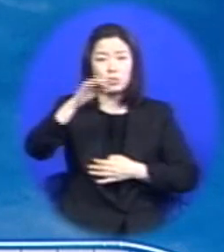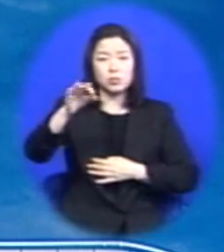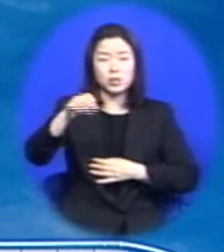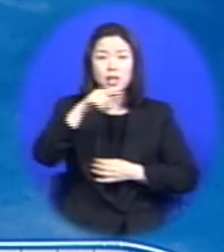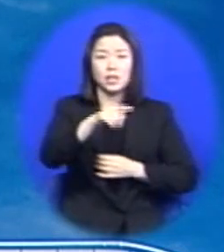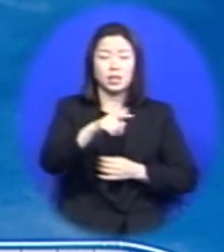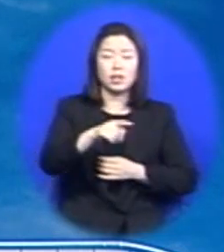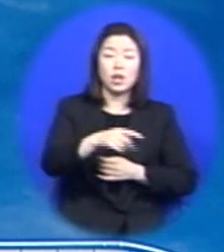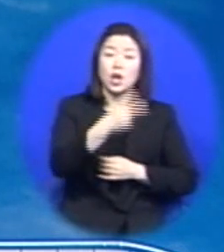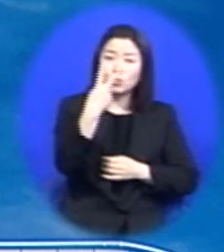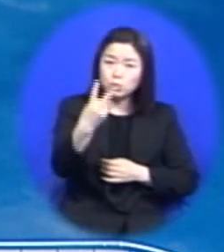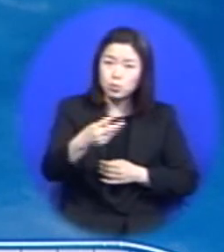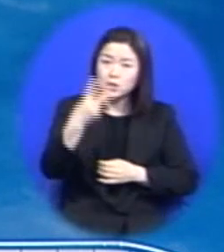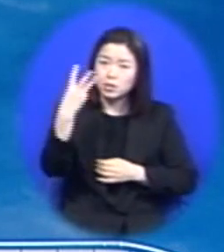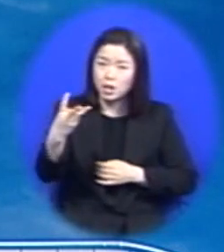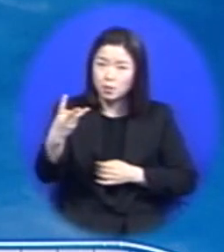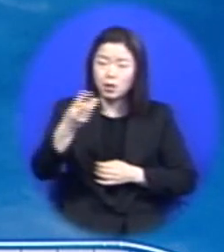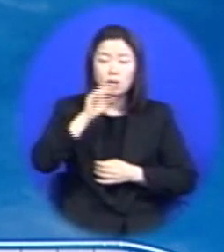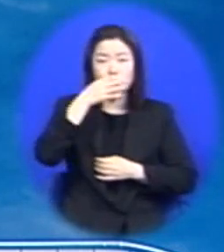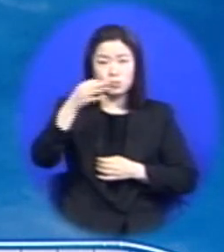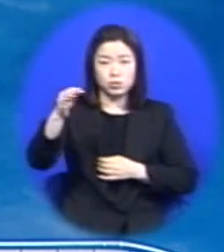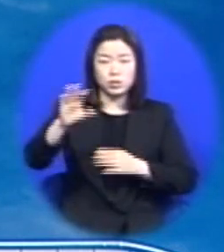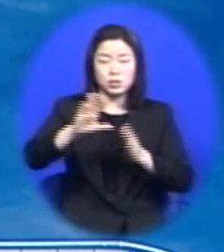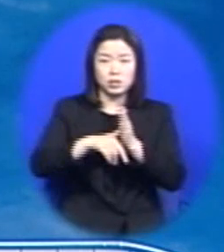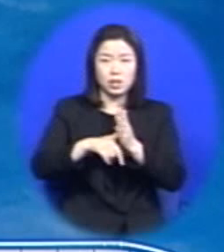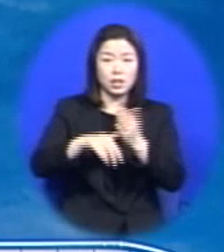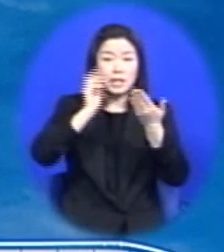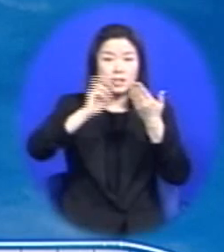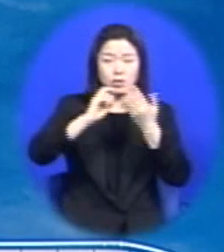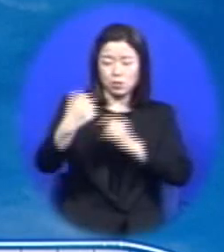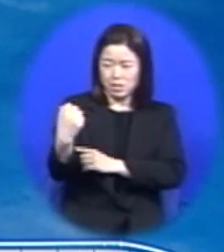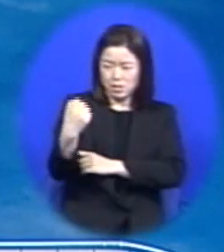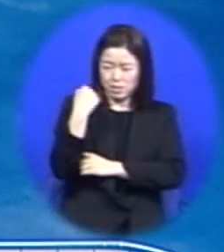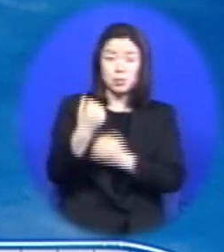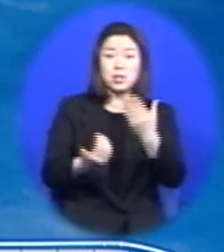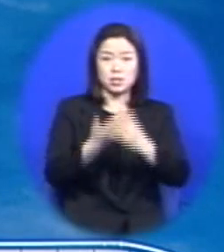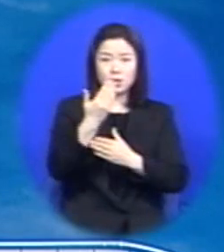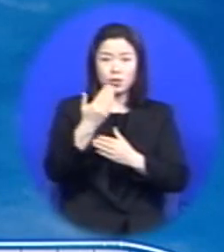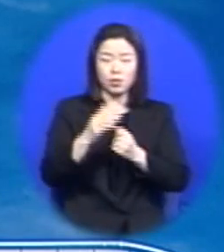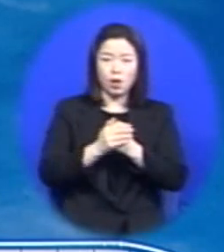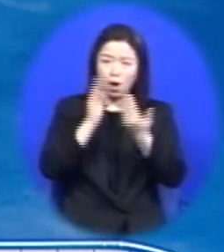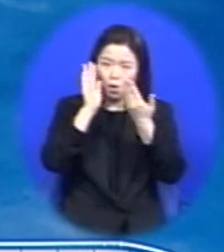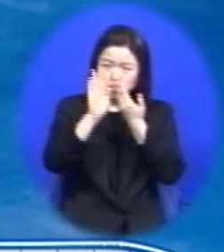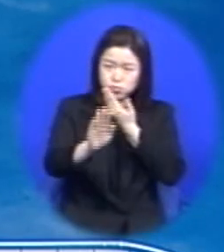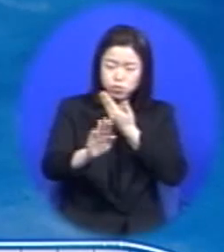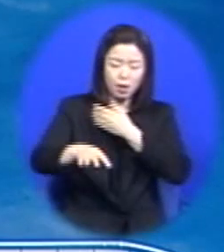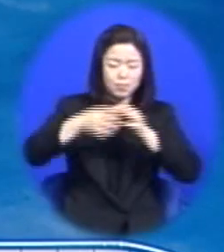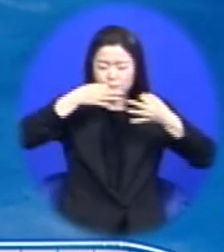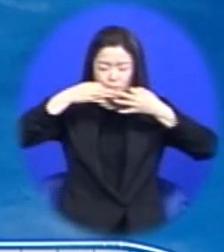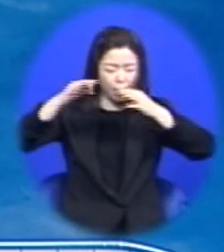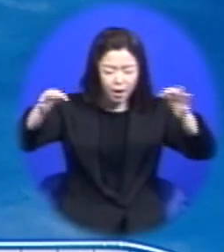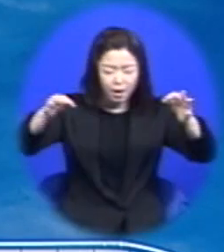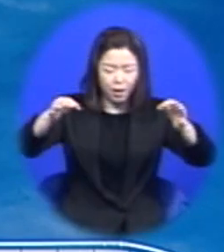찬송이 두 번 부르고 세 번 부를 때 찬송이 막 힘이 생기고 나중에는 부르짖는 찬송이